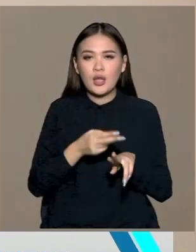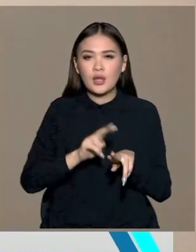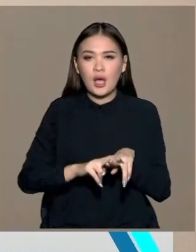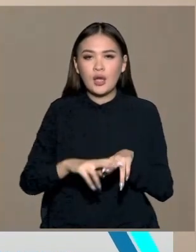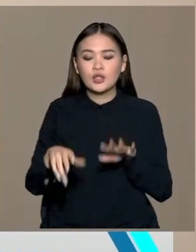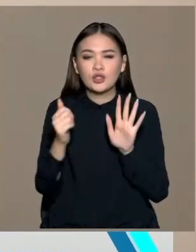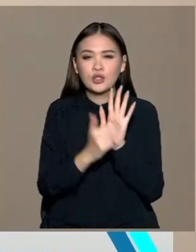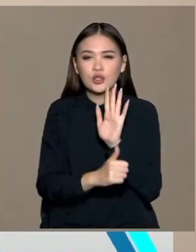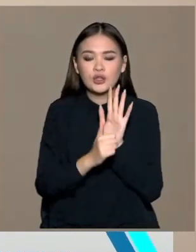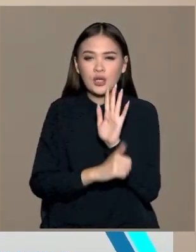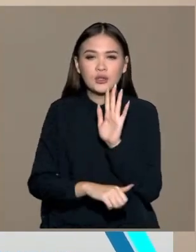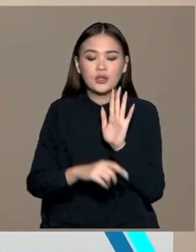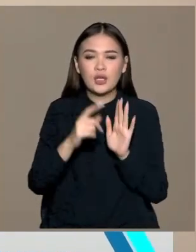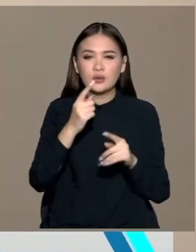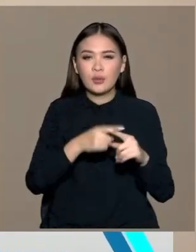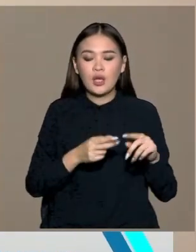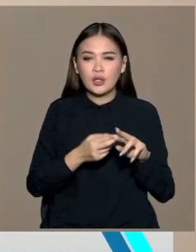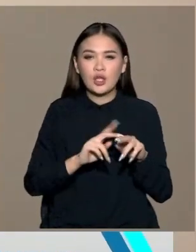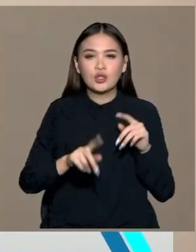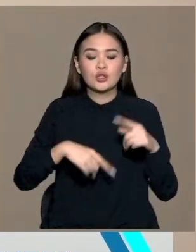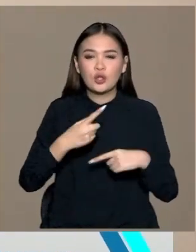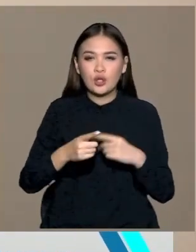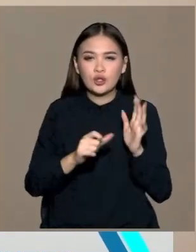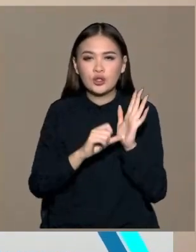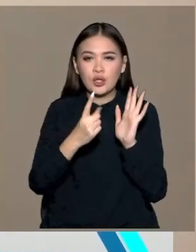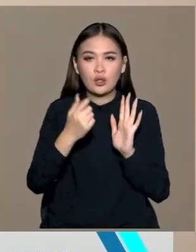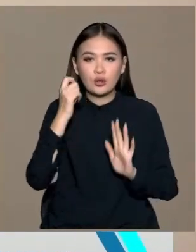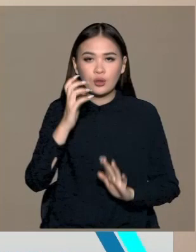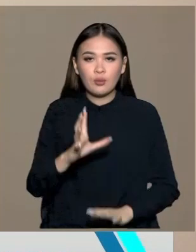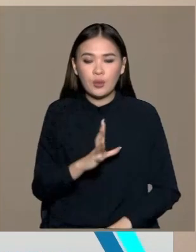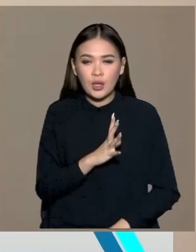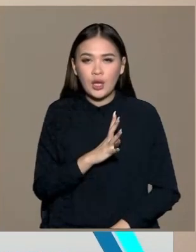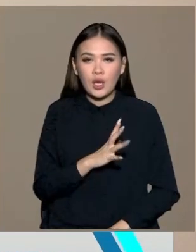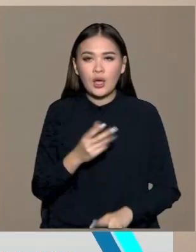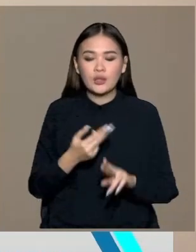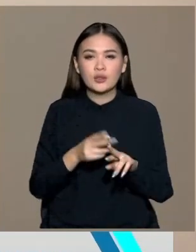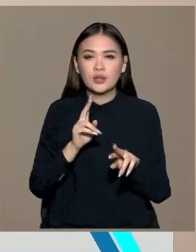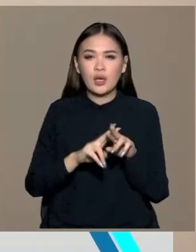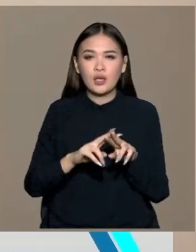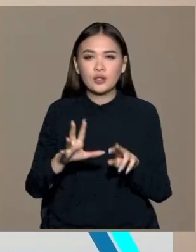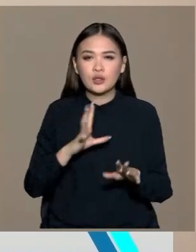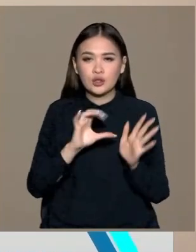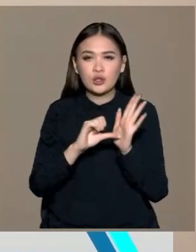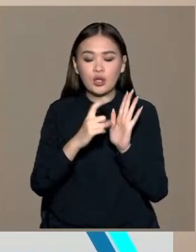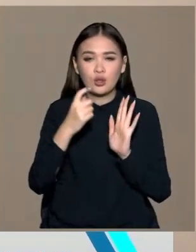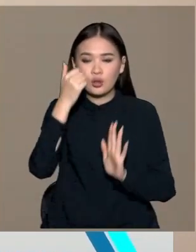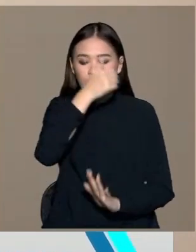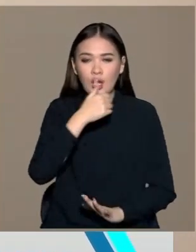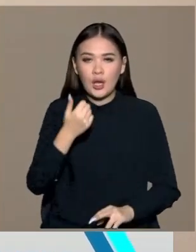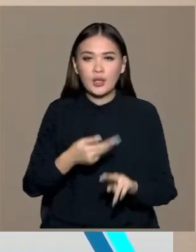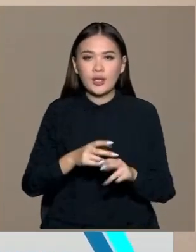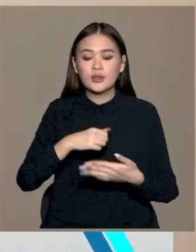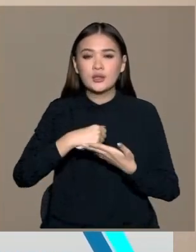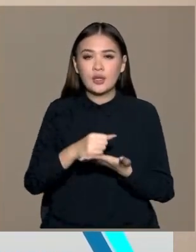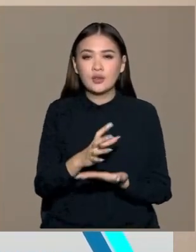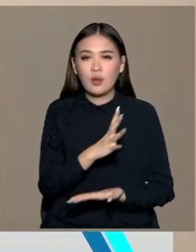возраст лет 60,5 лет в следующем году 61 год То есть это уже нормы действует в нашем конденса 61 год связи с чем мы